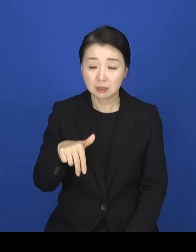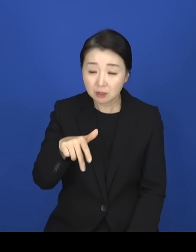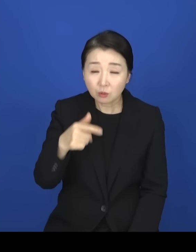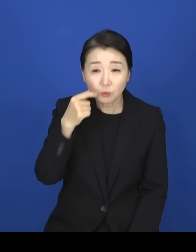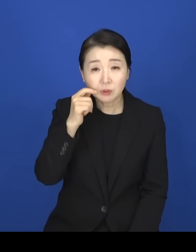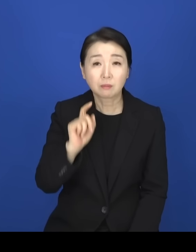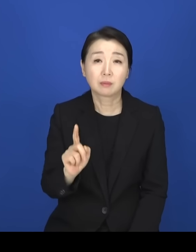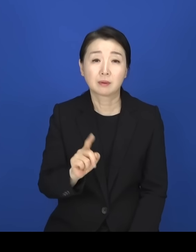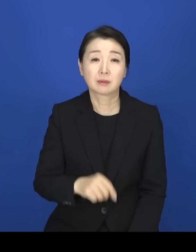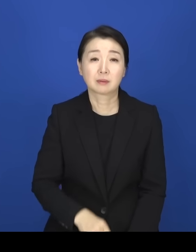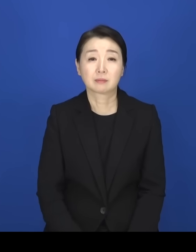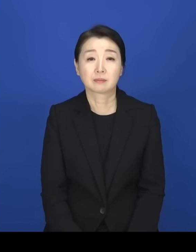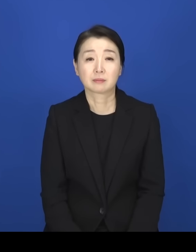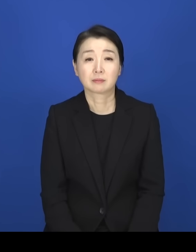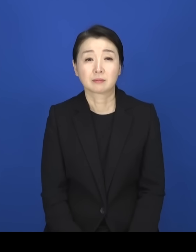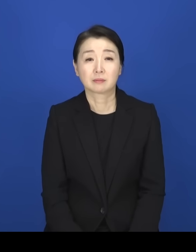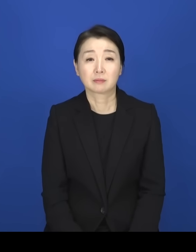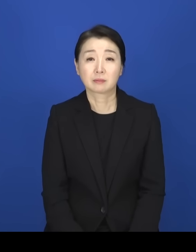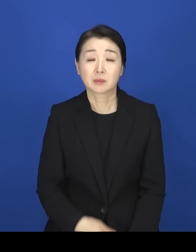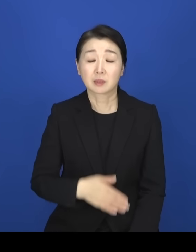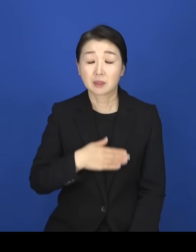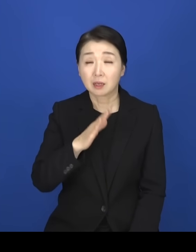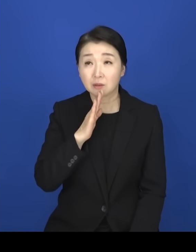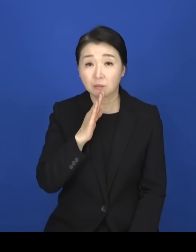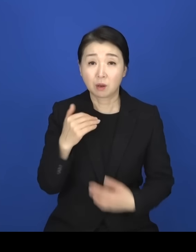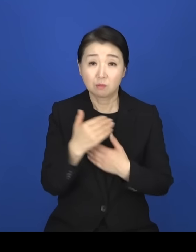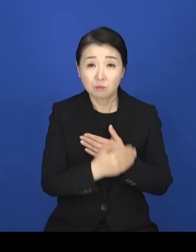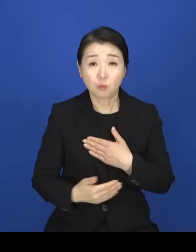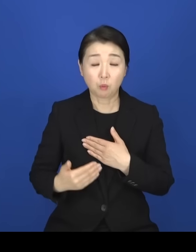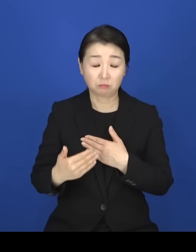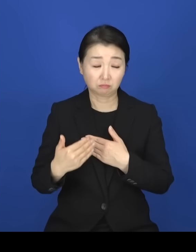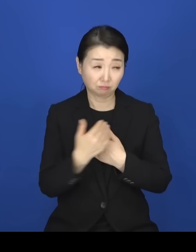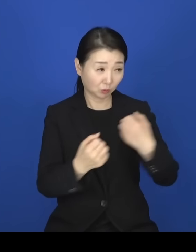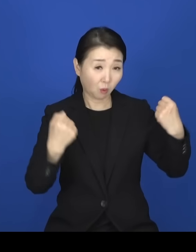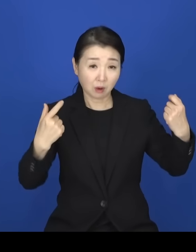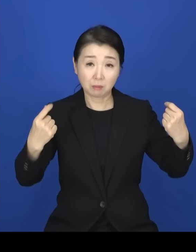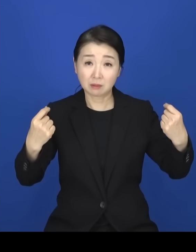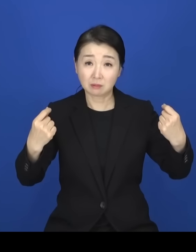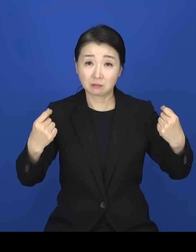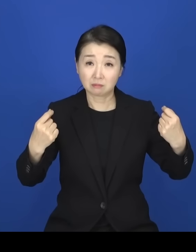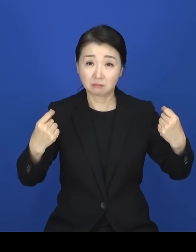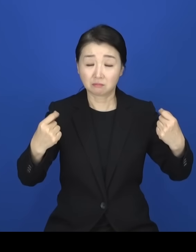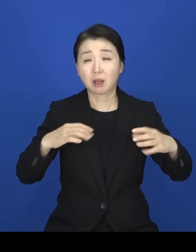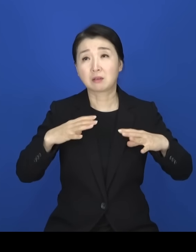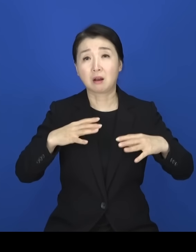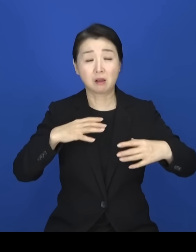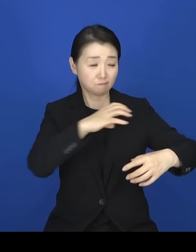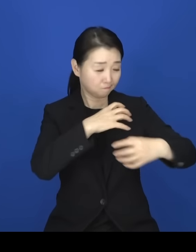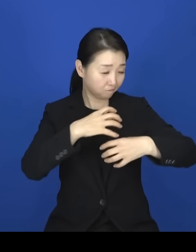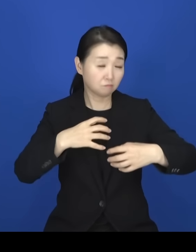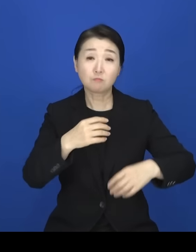못해. 야 나는 정말 제가 또 몸이 좋았었어가지고 제가 자부하는